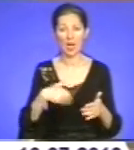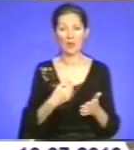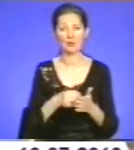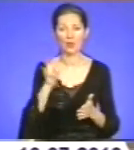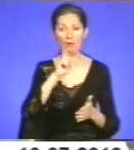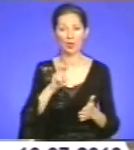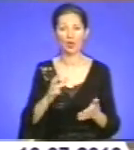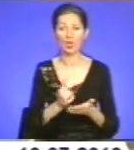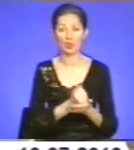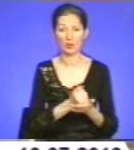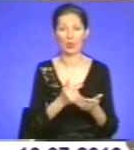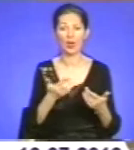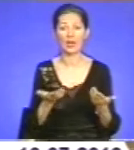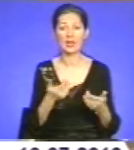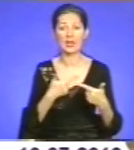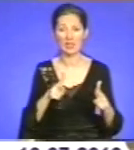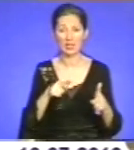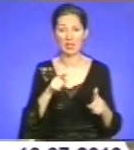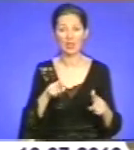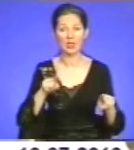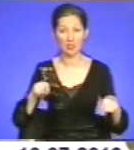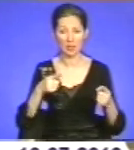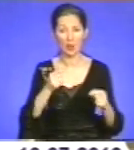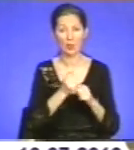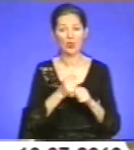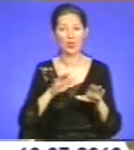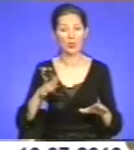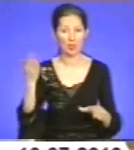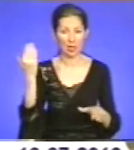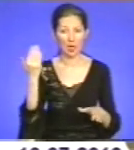создаем рабочие места, где-то оплачиваем труд